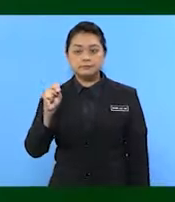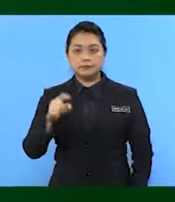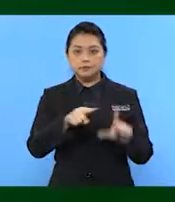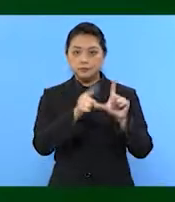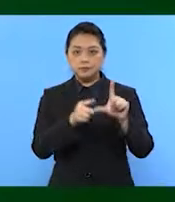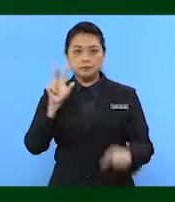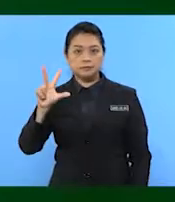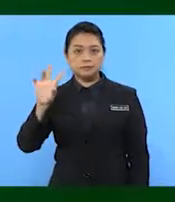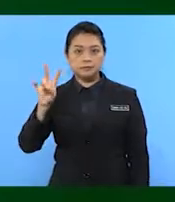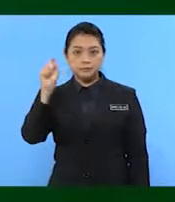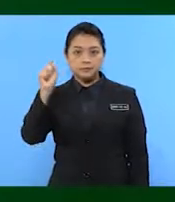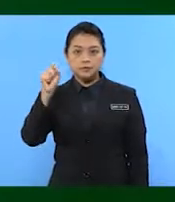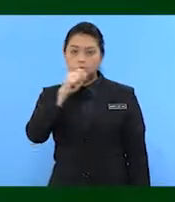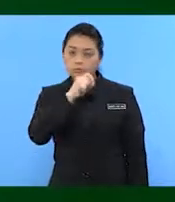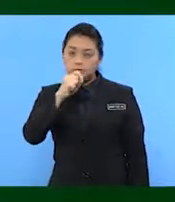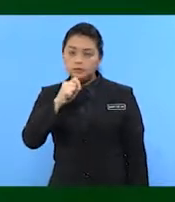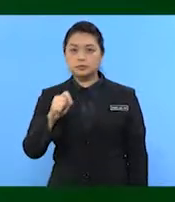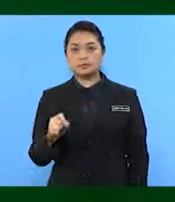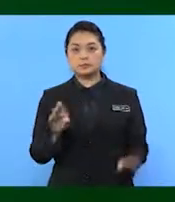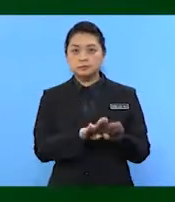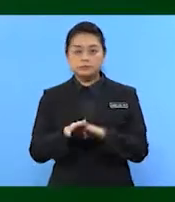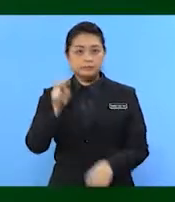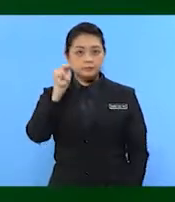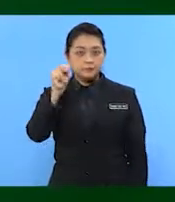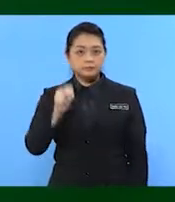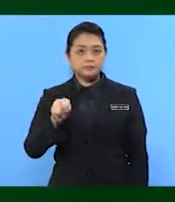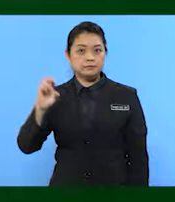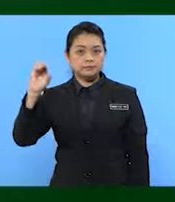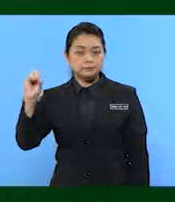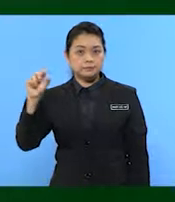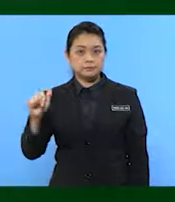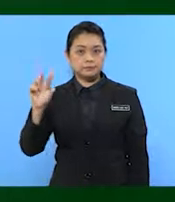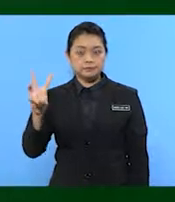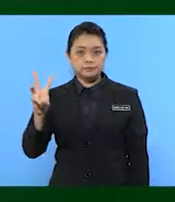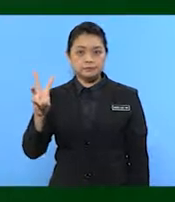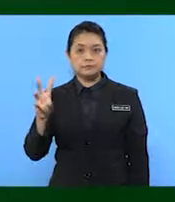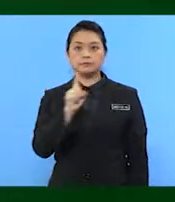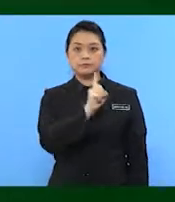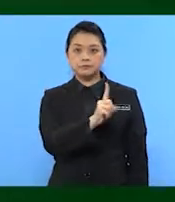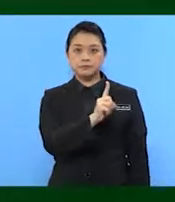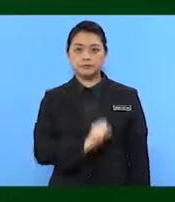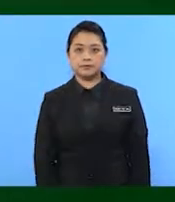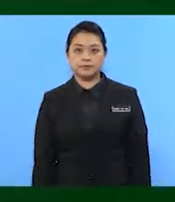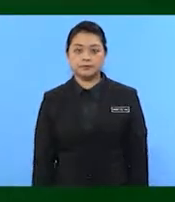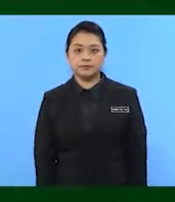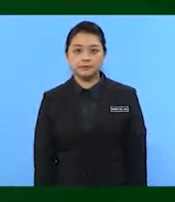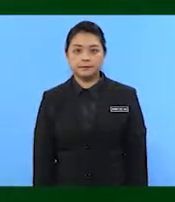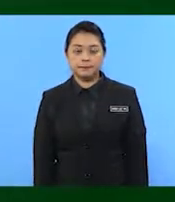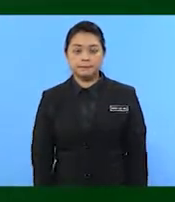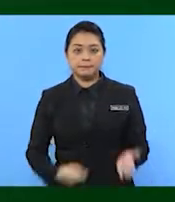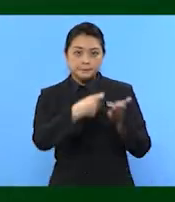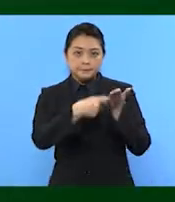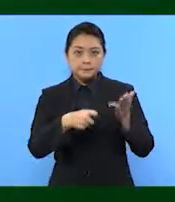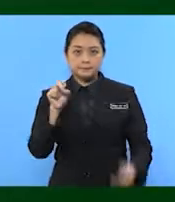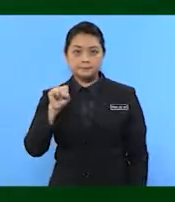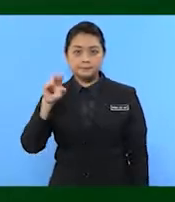37 darjah ditulis sebagai nisbah sifar perpuluhan 6 unit kepada satu unit. Nilai